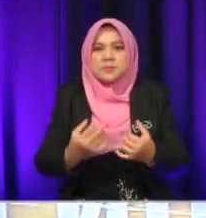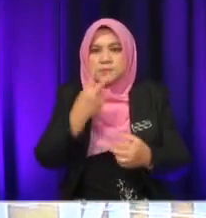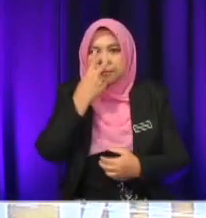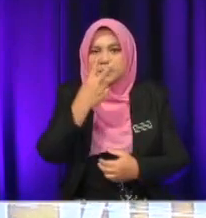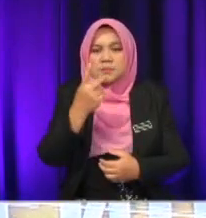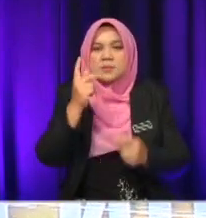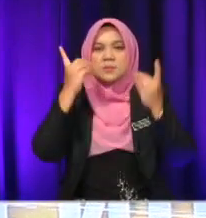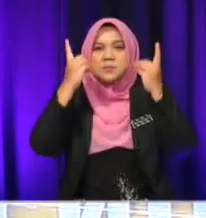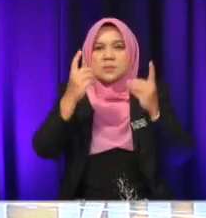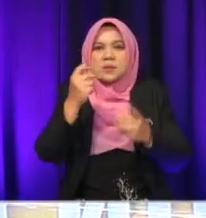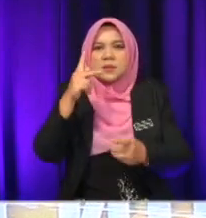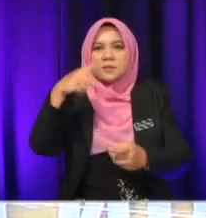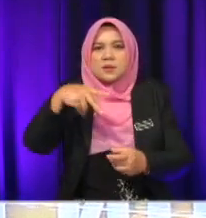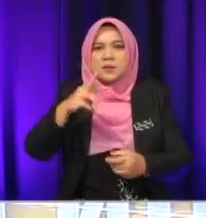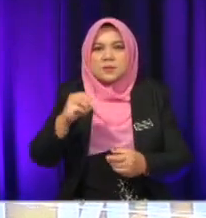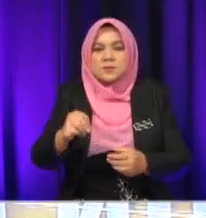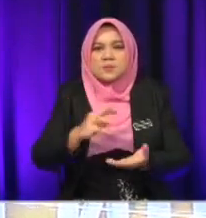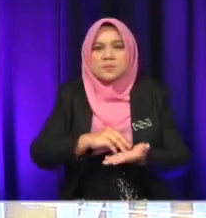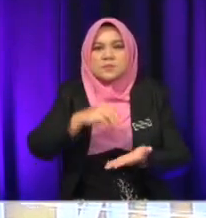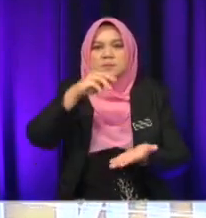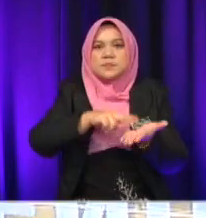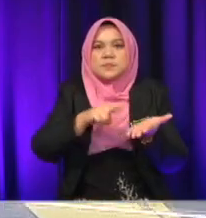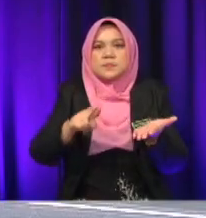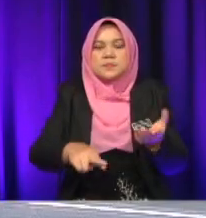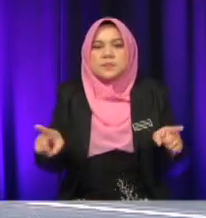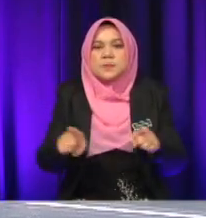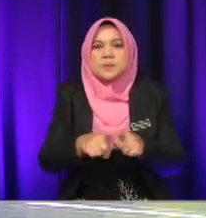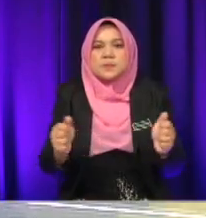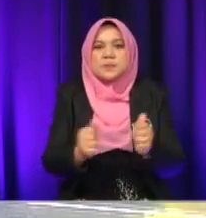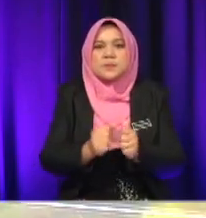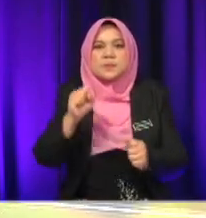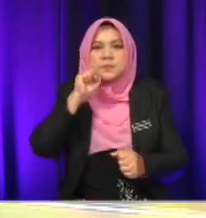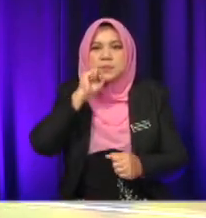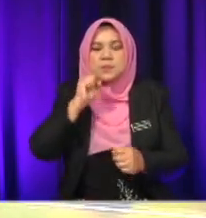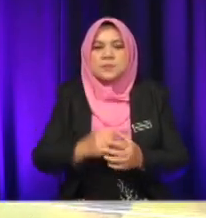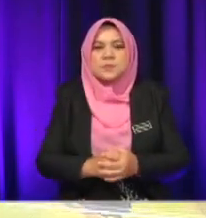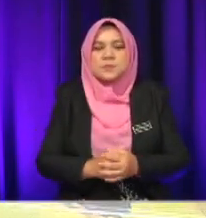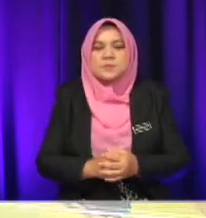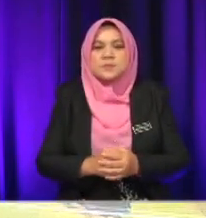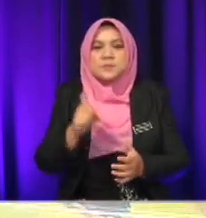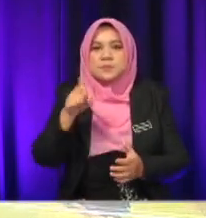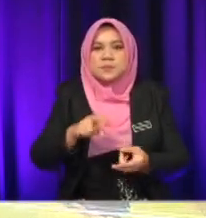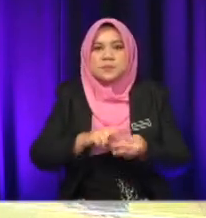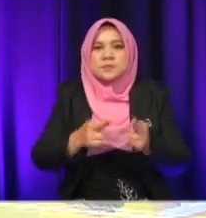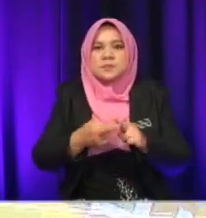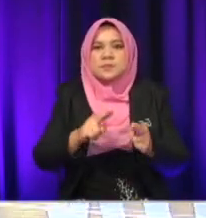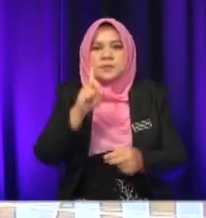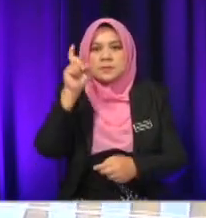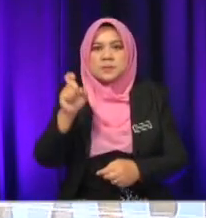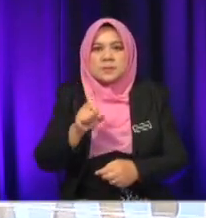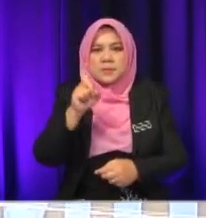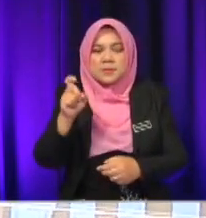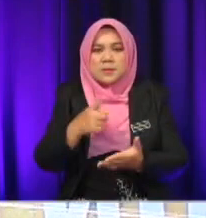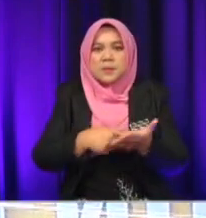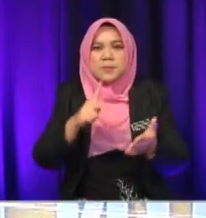rancangan Didik TV KPM bagi slot menengah rendah bersama saya Syafika Farahin. Ha, mesti rakan-rakan semua tertanya-tanya,